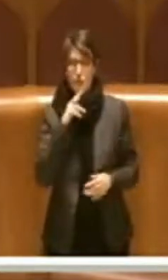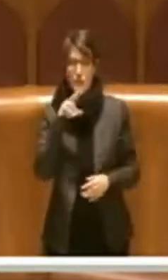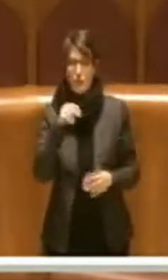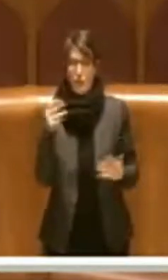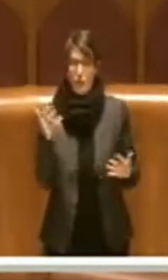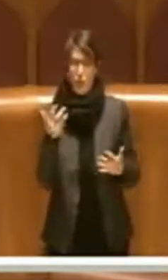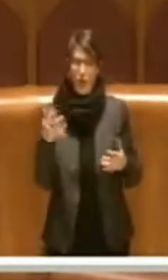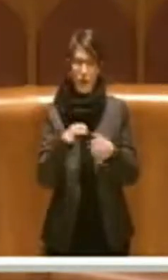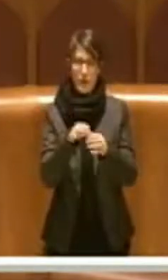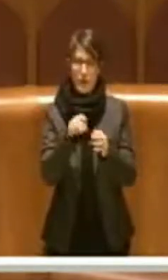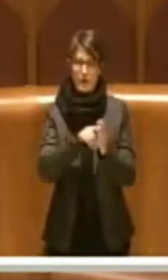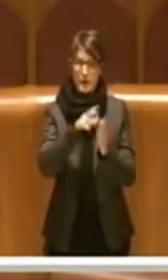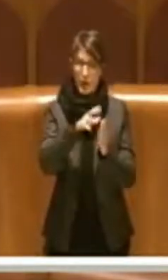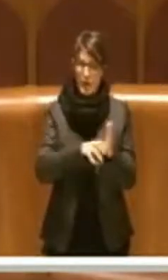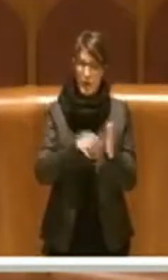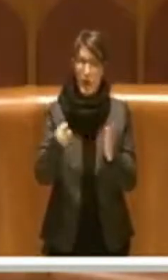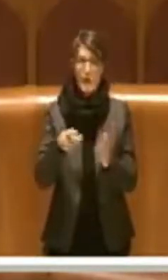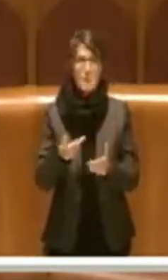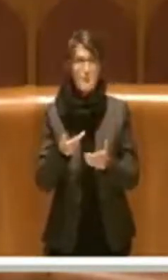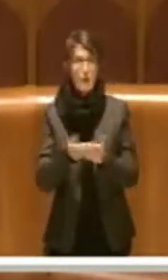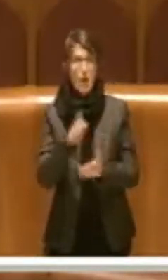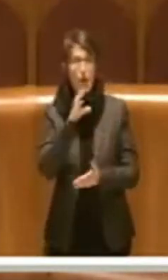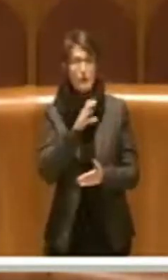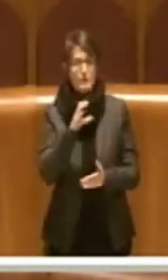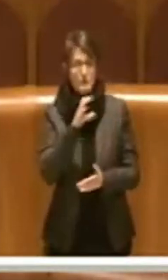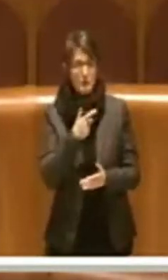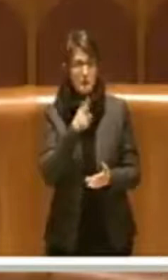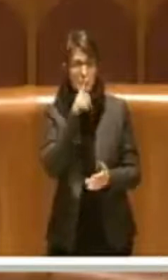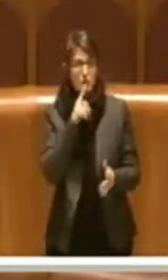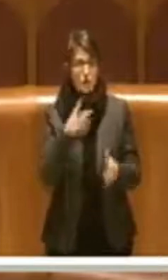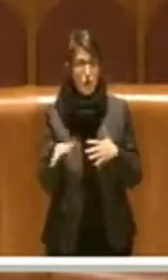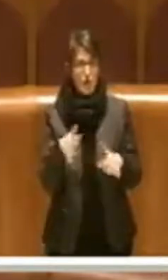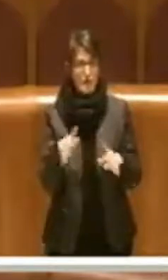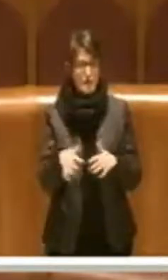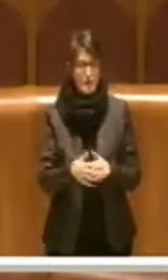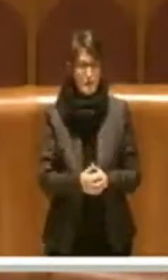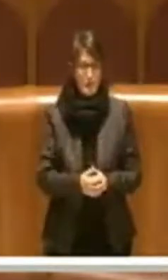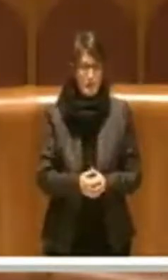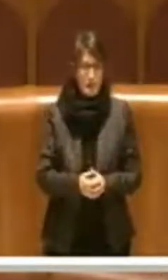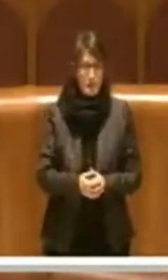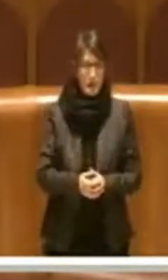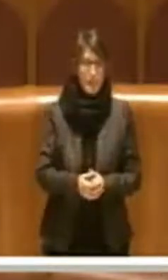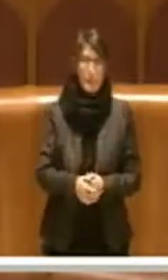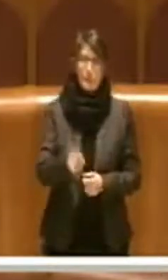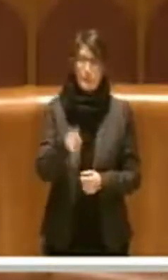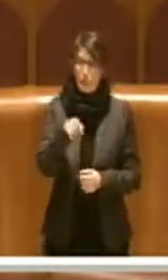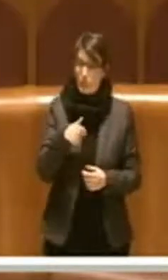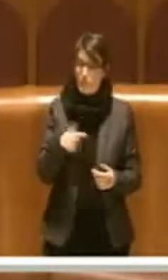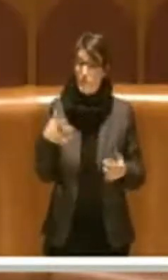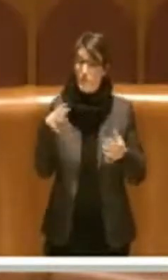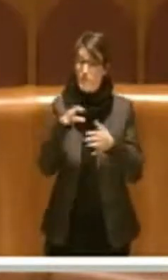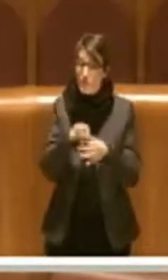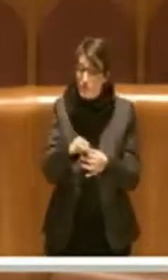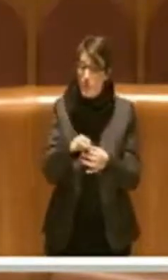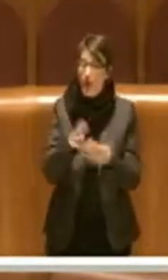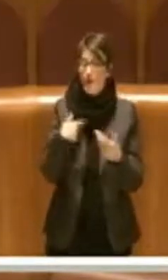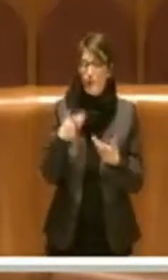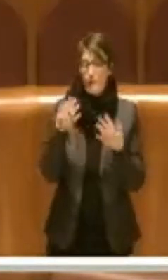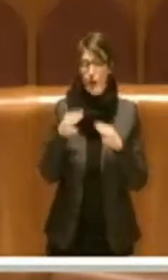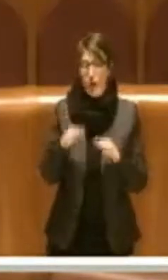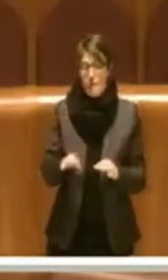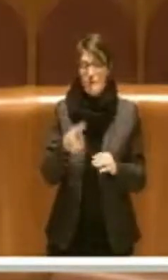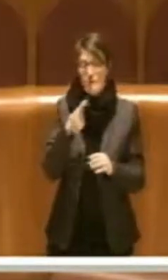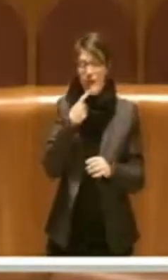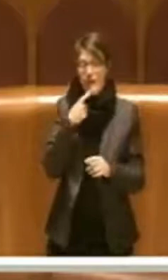osservazione analoga, e va anche in continuità, come dicevo prima, rispetto a quanto richiesto dai cittadini